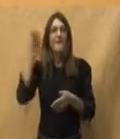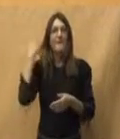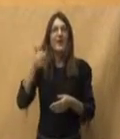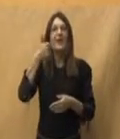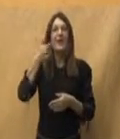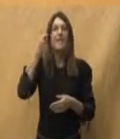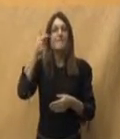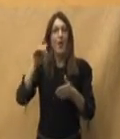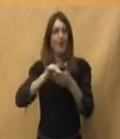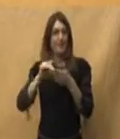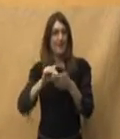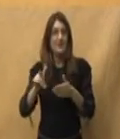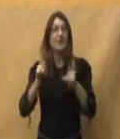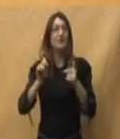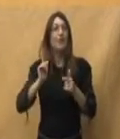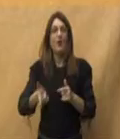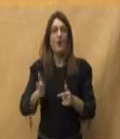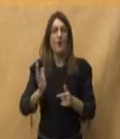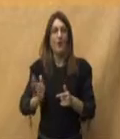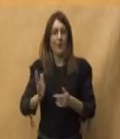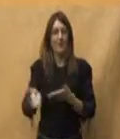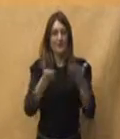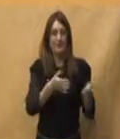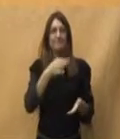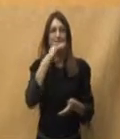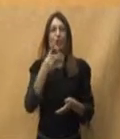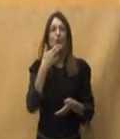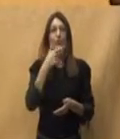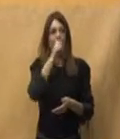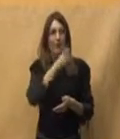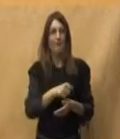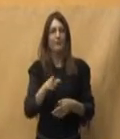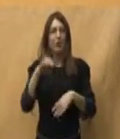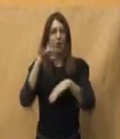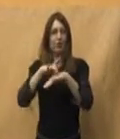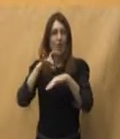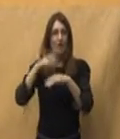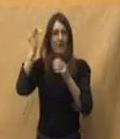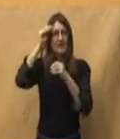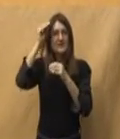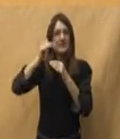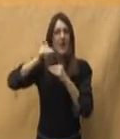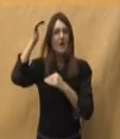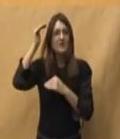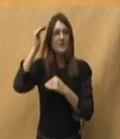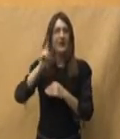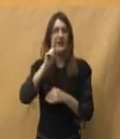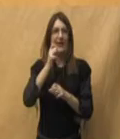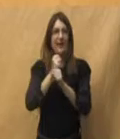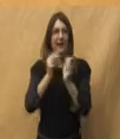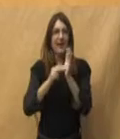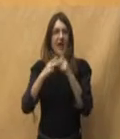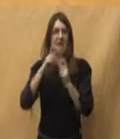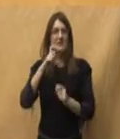i po dana. Zato vam odmah predstavljam mog gosta, doktora znanosti Ignaca